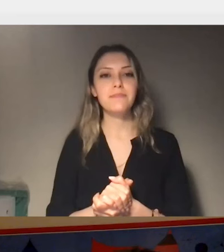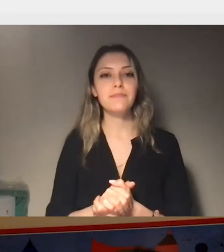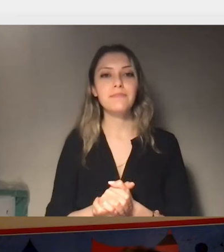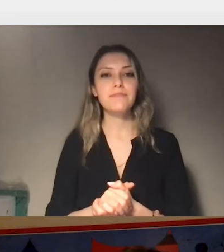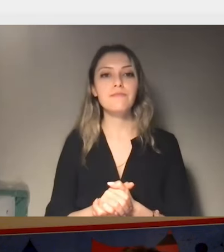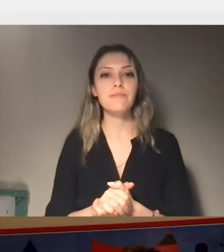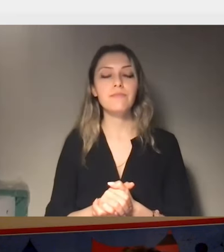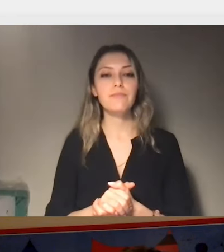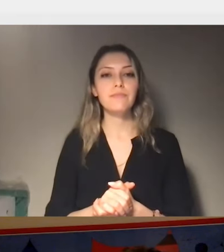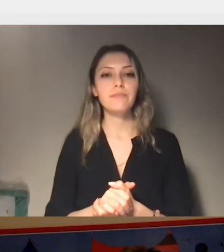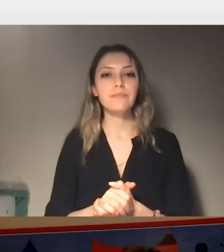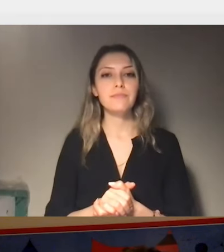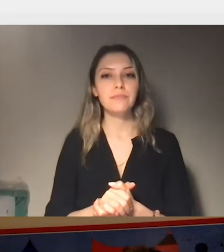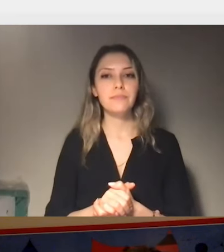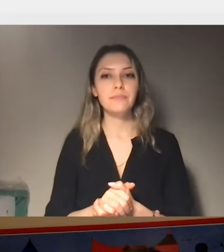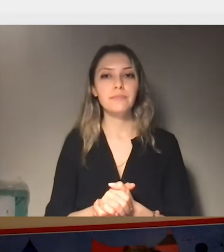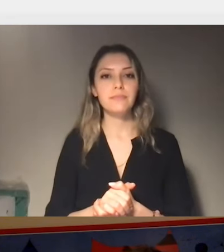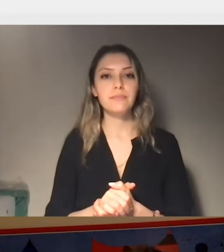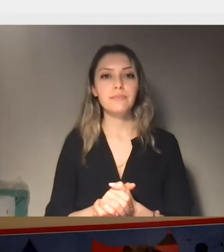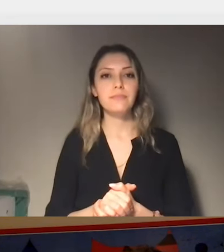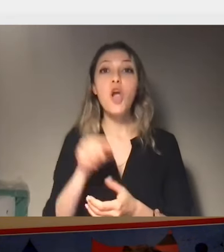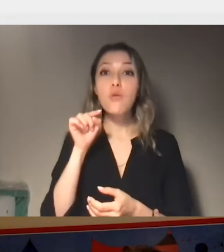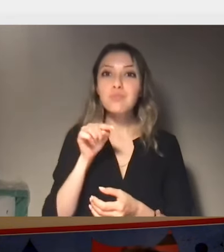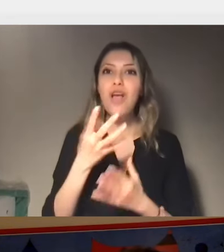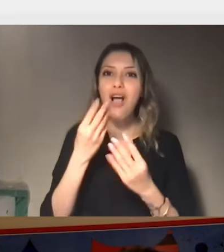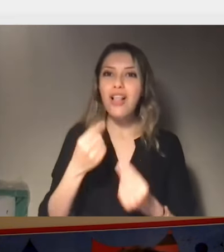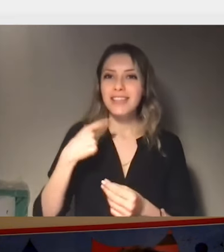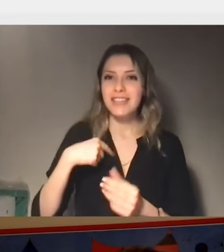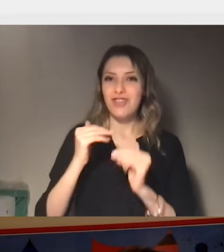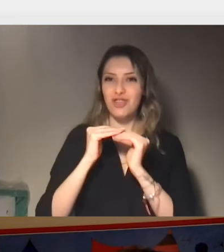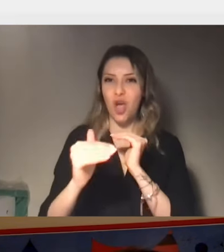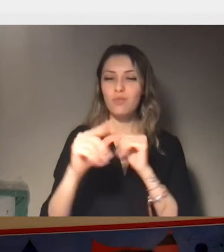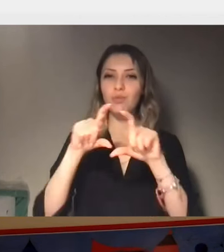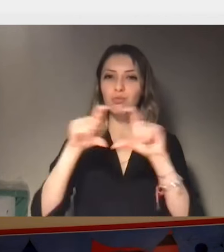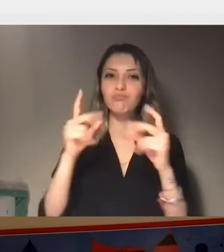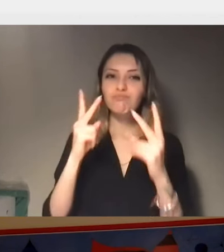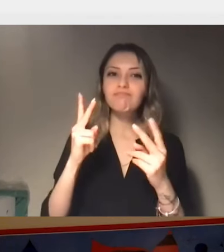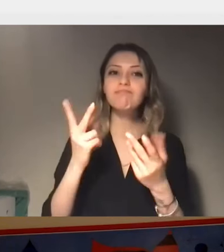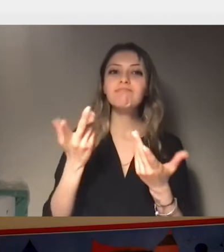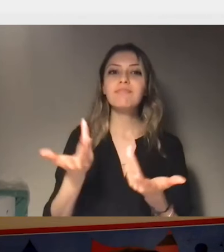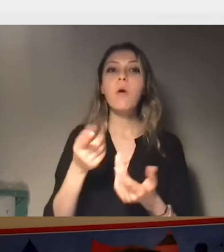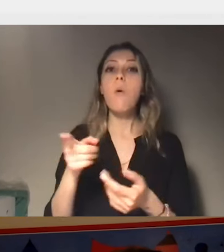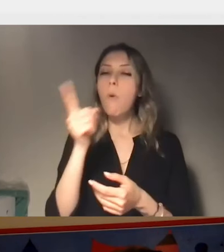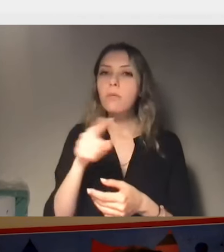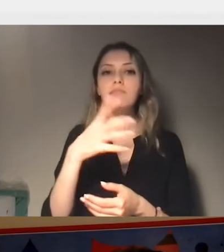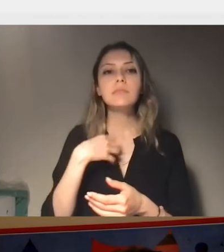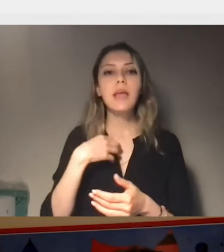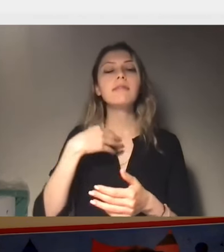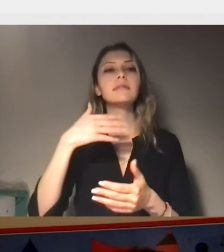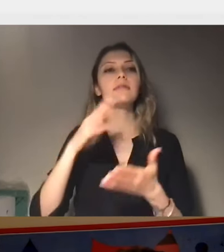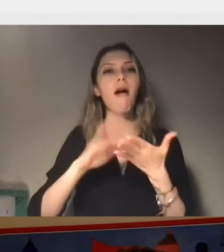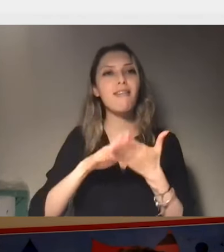olan sivil toplum örgütlerinden arkadaşlar ve onlar da kendi çevrelerine